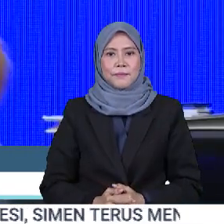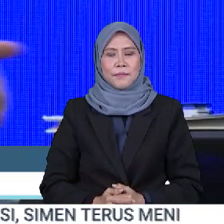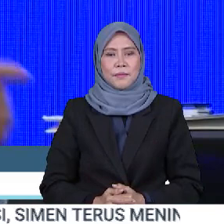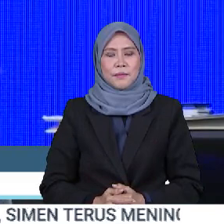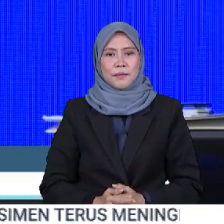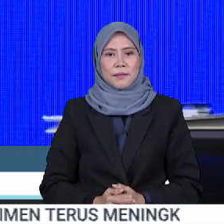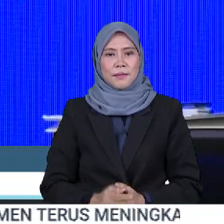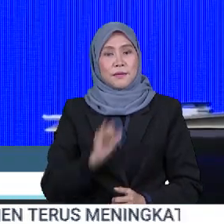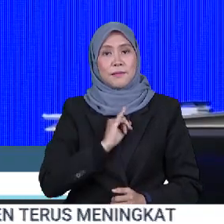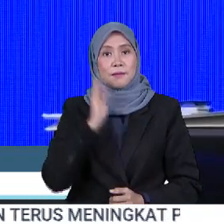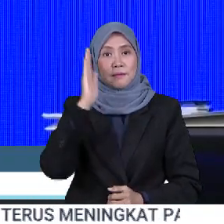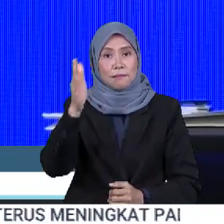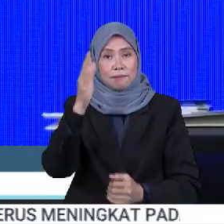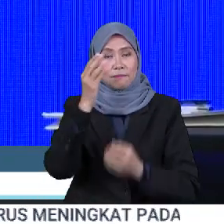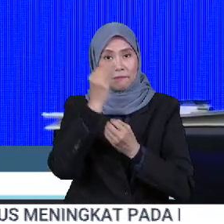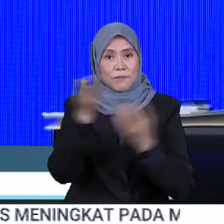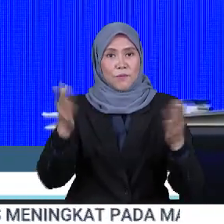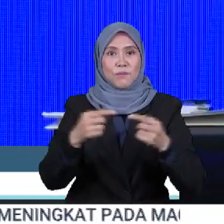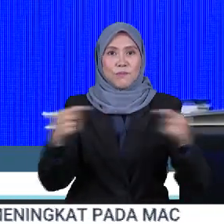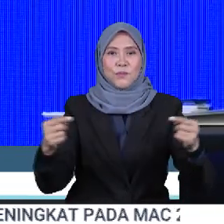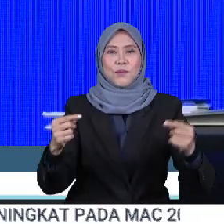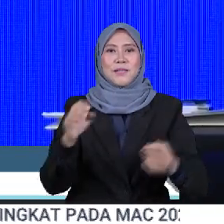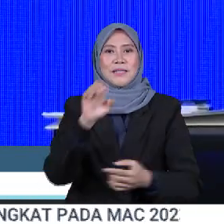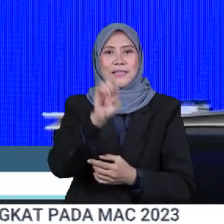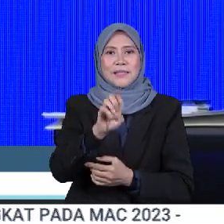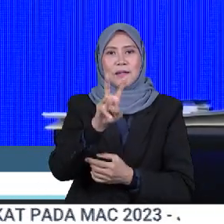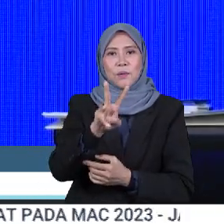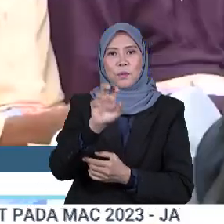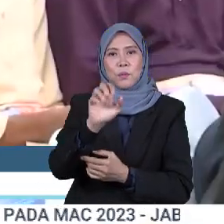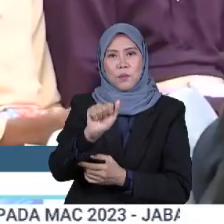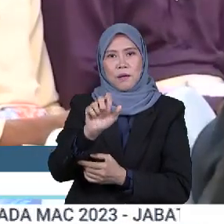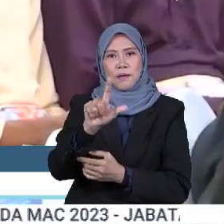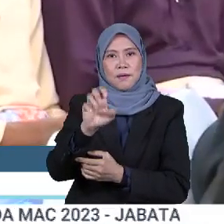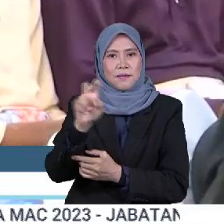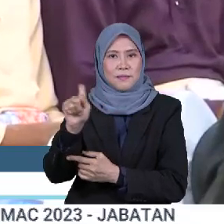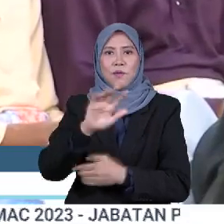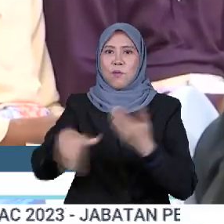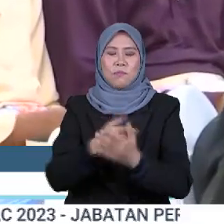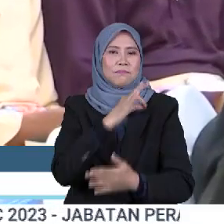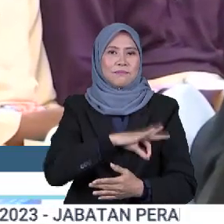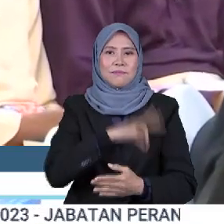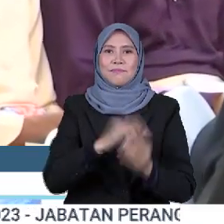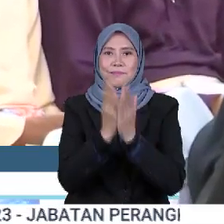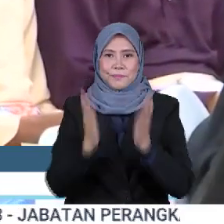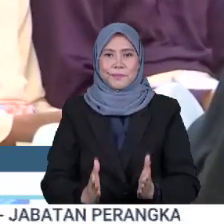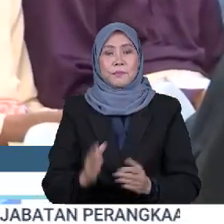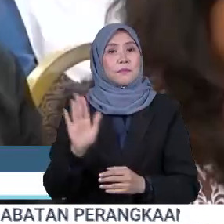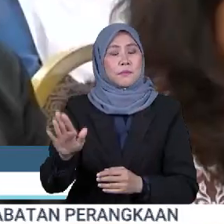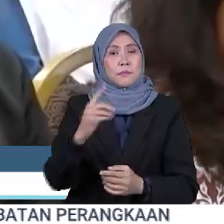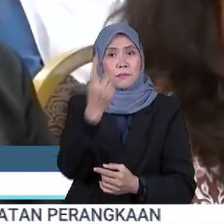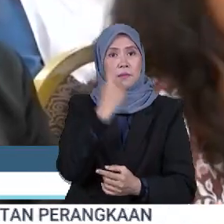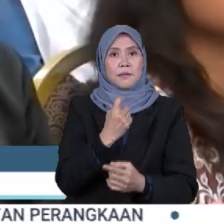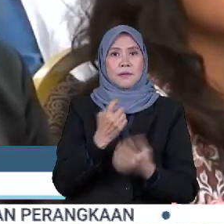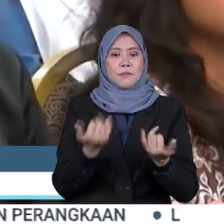saya akan putuskan supaya itu boleh dimanfaatkan oleh semua mahasiswa beliau pertanyaan